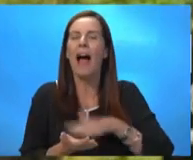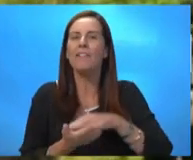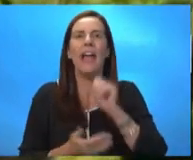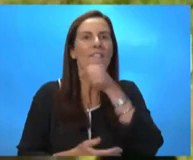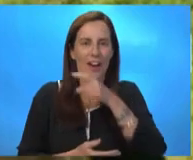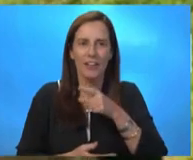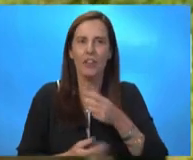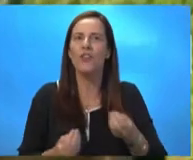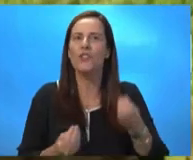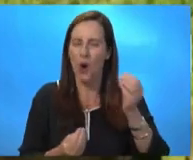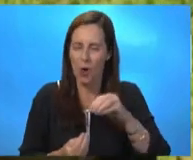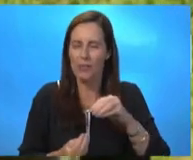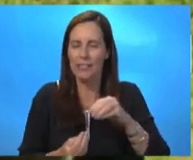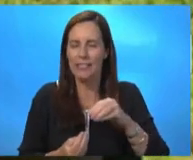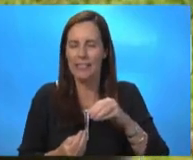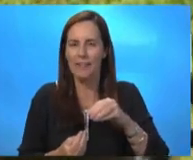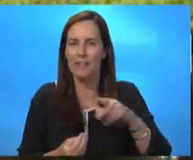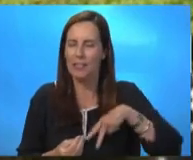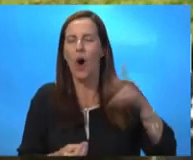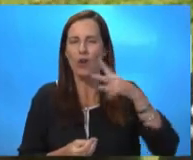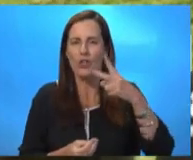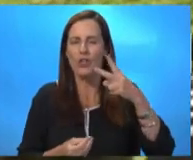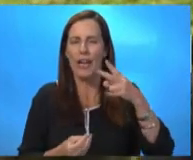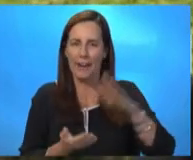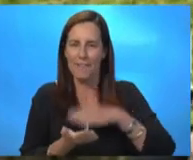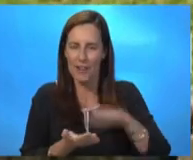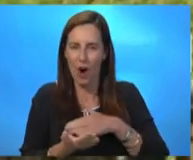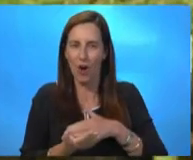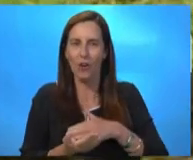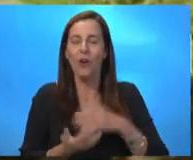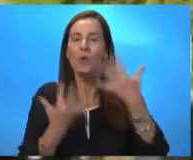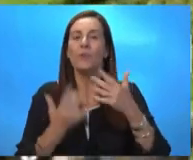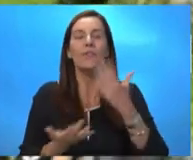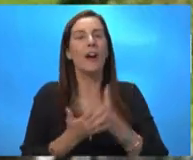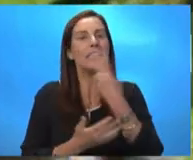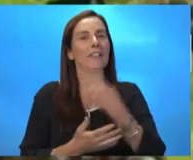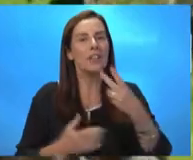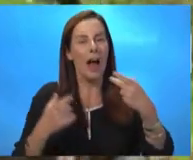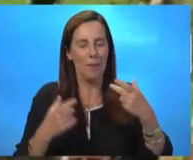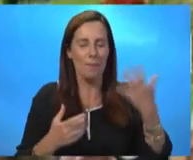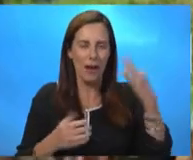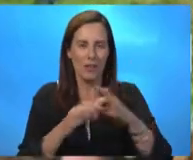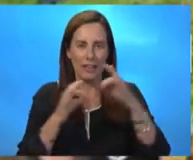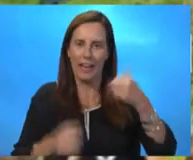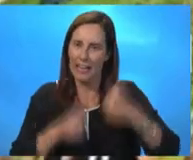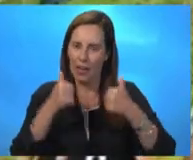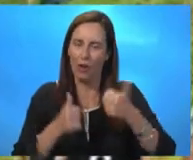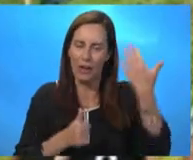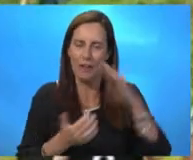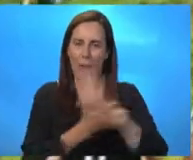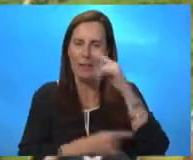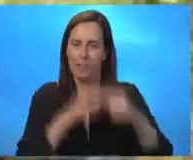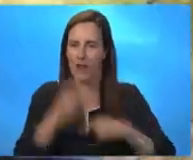שאוסיף לארון הזכיות שלו עוד שתי גבינות. הוא סופר שם כבר 22 מאז שהתחל להתחרות לפני 14 שנה.